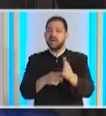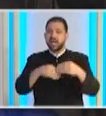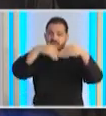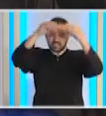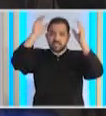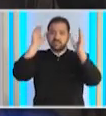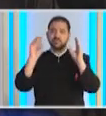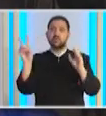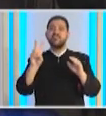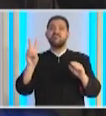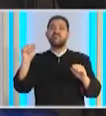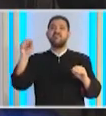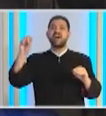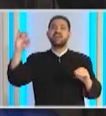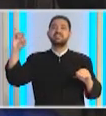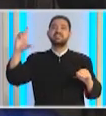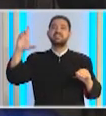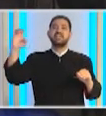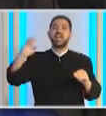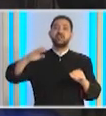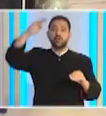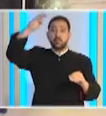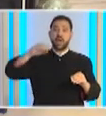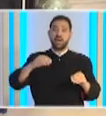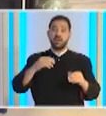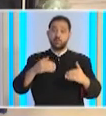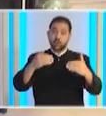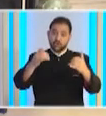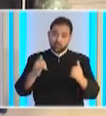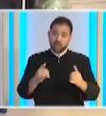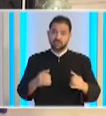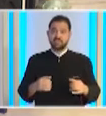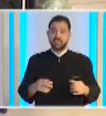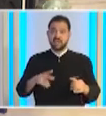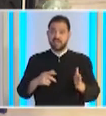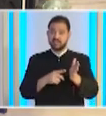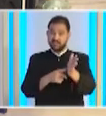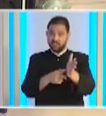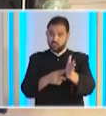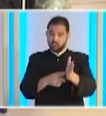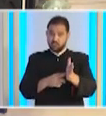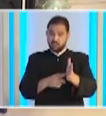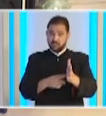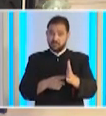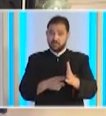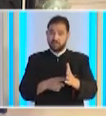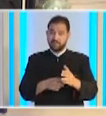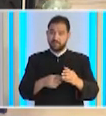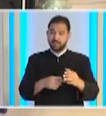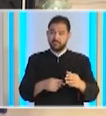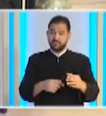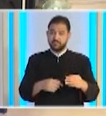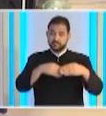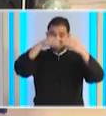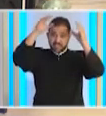de Sfântul Vasile cel Mare, de exemplu. Procesul de înnoire și de desăvârșire este văzut de către Sfântul Vasile cel